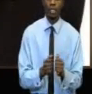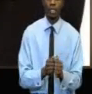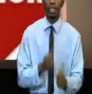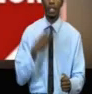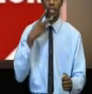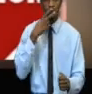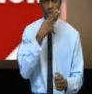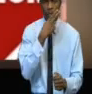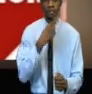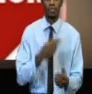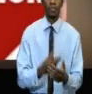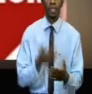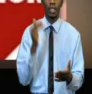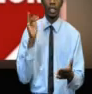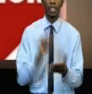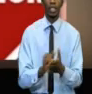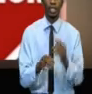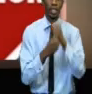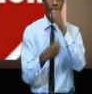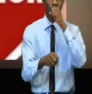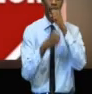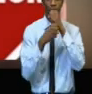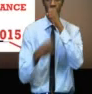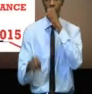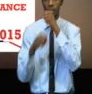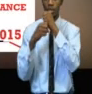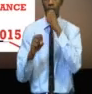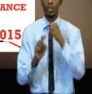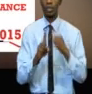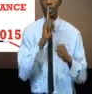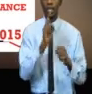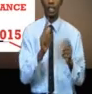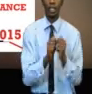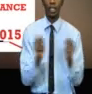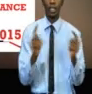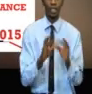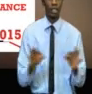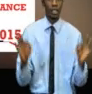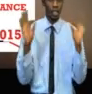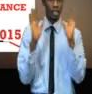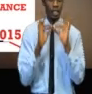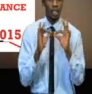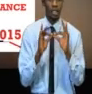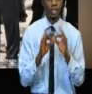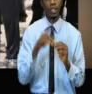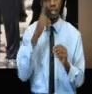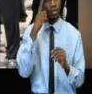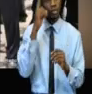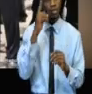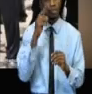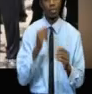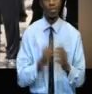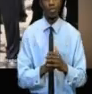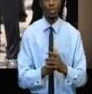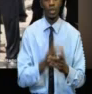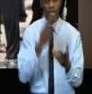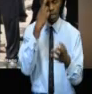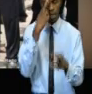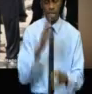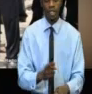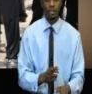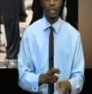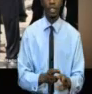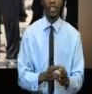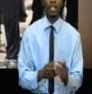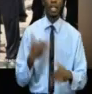La sensibilisation est menée par l'OCEP, c'est l'organe responsable de l'exécution et du contrôle de l'application du décret-loi